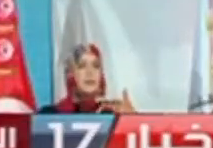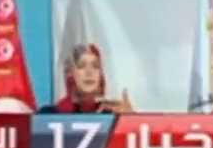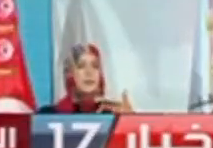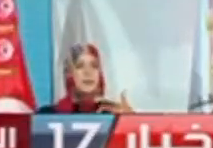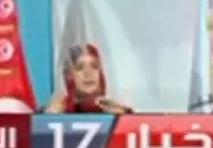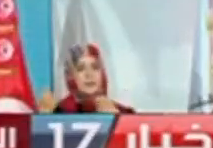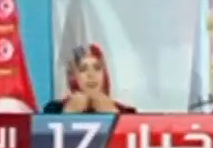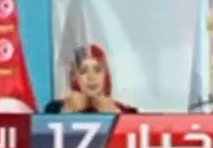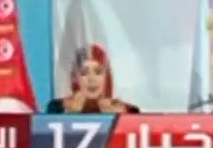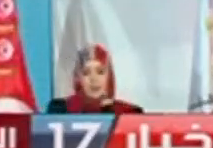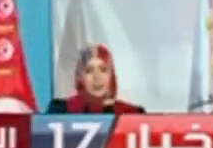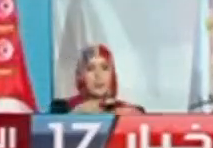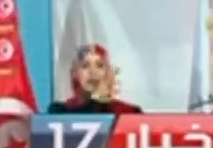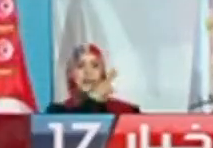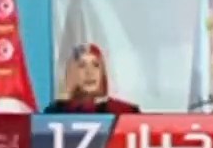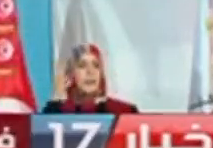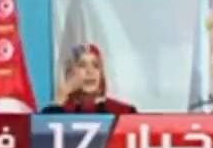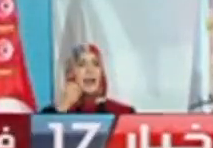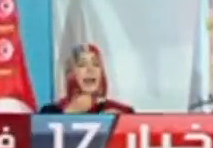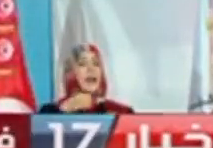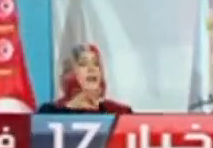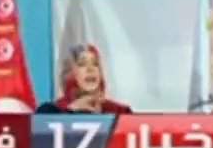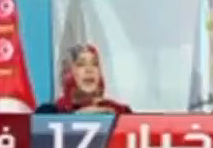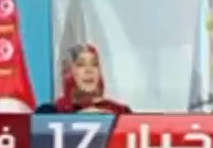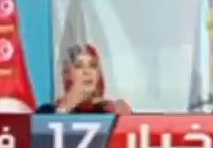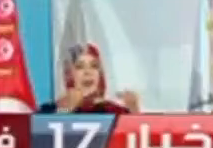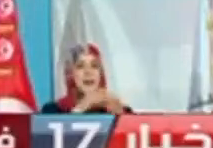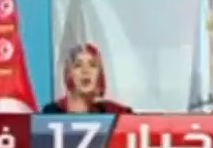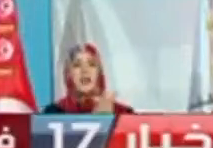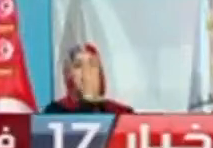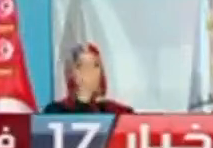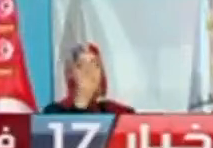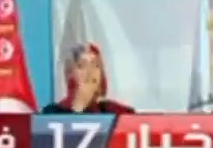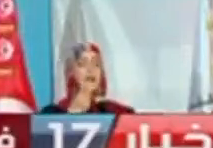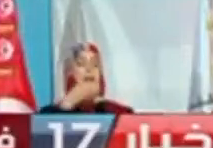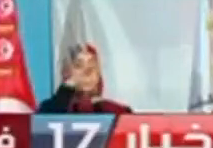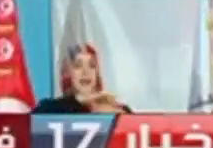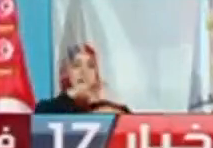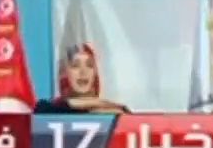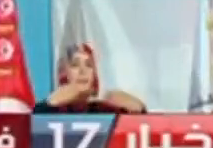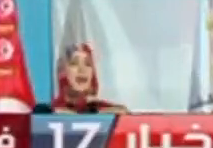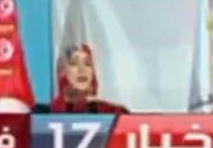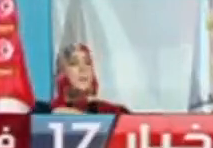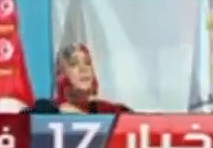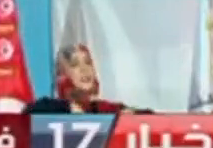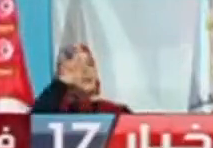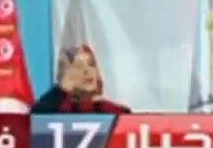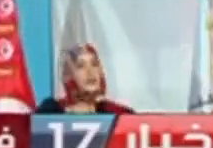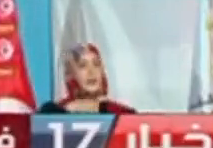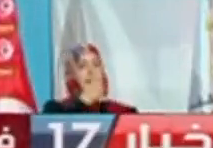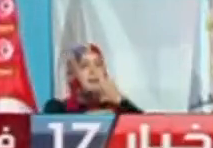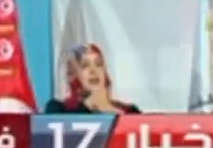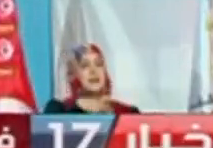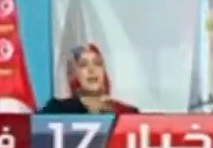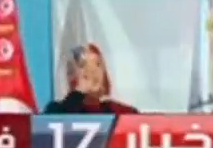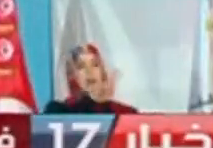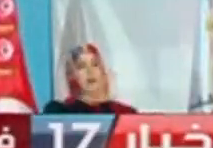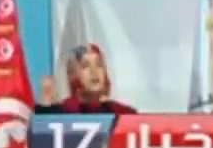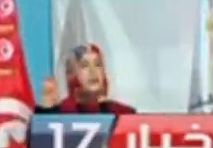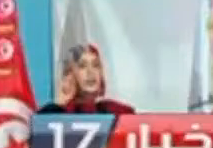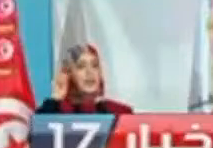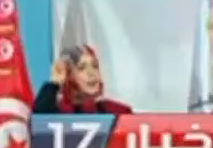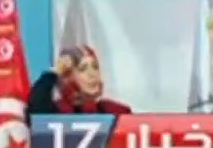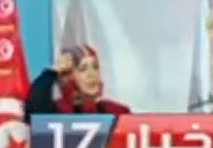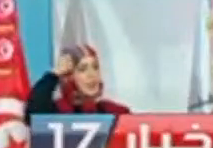توافق فترة الصمت الانتخابي للدورة الثانية لانتخابات أعضاء مجلس نواب الشعب لسنة 2022 يوم